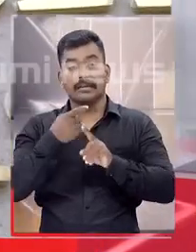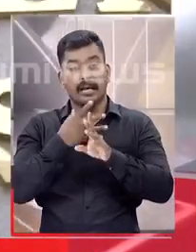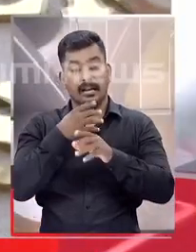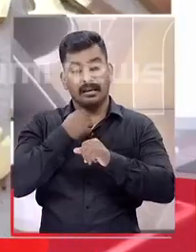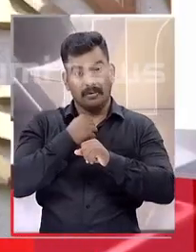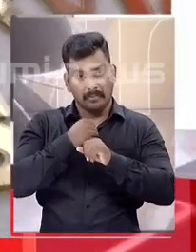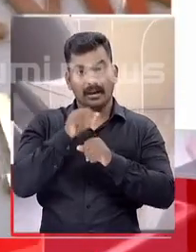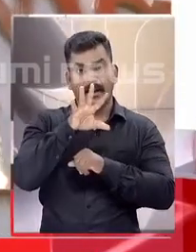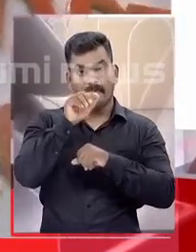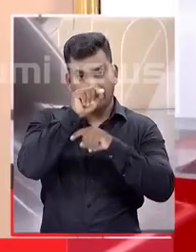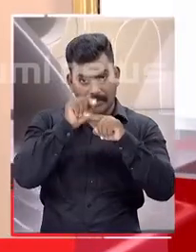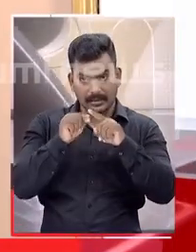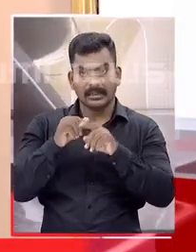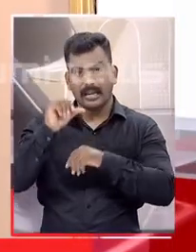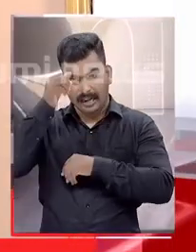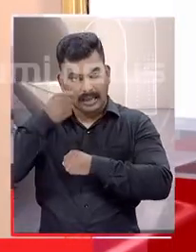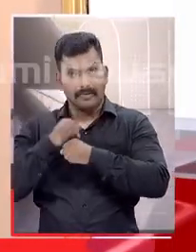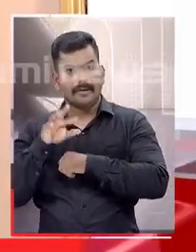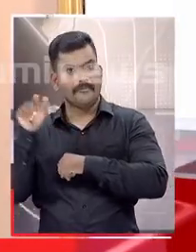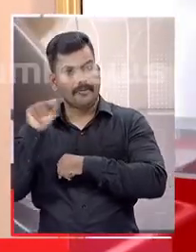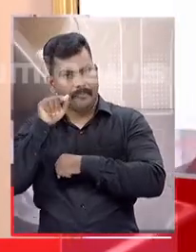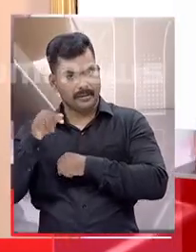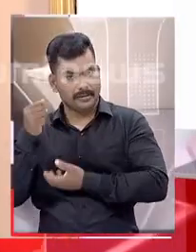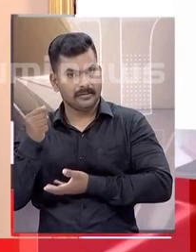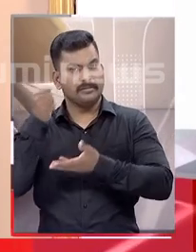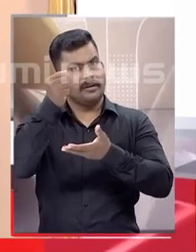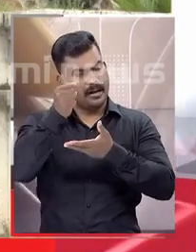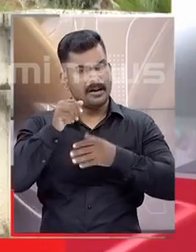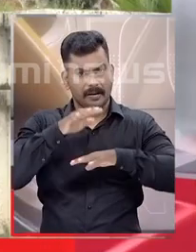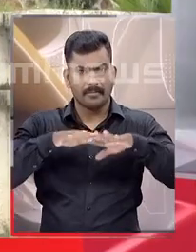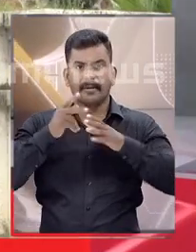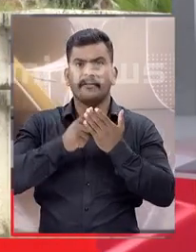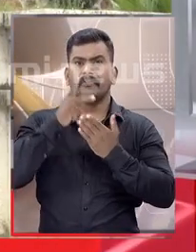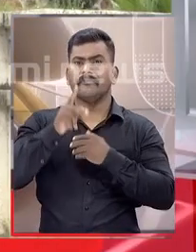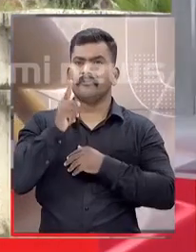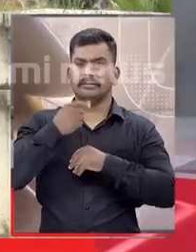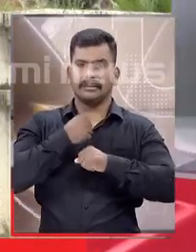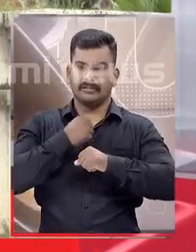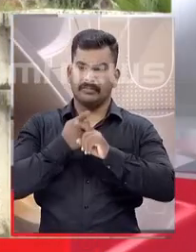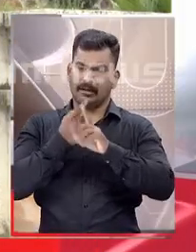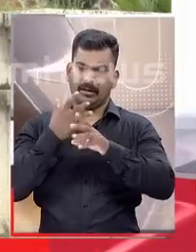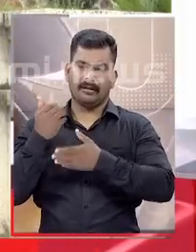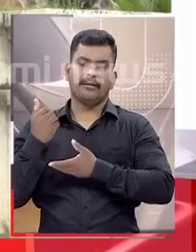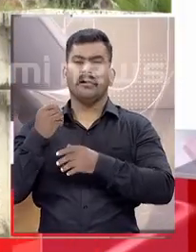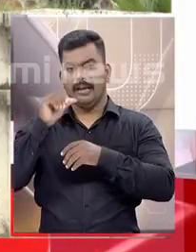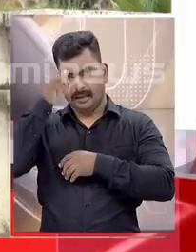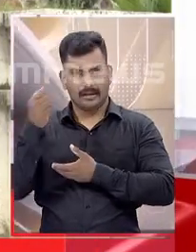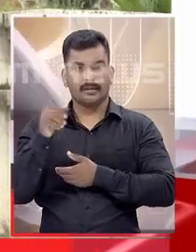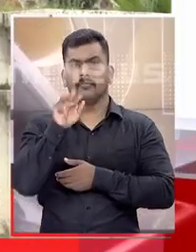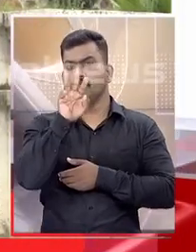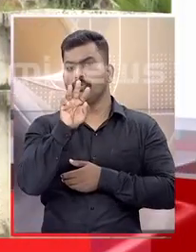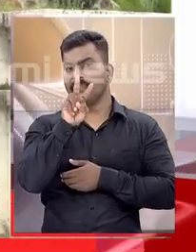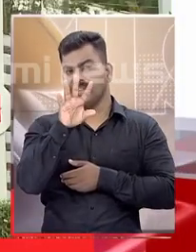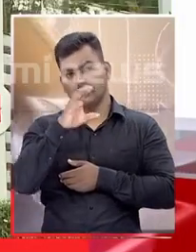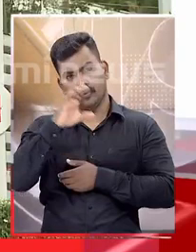50%, സംസ്ഥാന ഗവൺമെന്റ് 50% മുടക്കി കൊടുക്കുന്ന പദ്ധതിയാണ്. അതിന്റെ ആദ്യ ഘട്ടം കേന്ദ്ര ഗവൺമെന്റ് 325 കോടി കൊടുത്തു. ആ